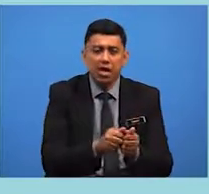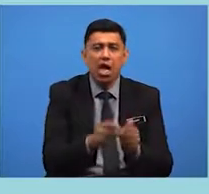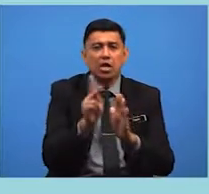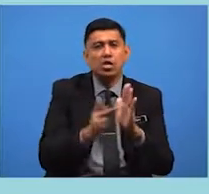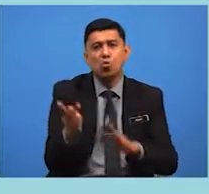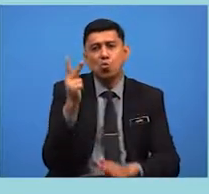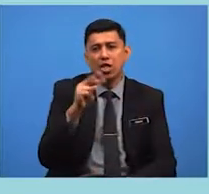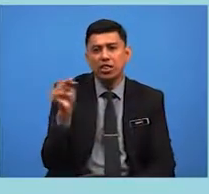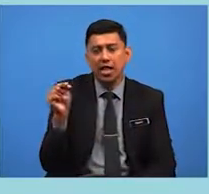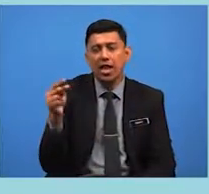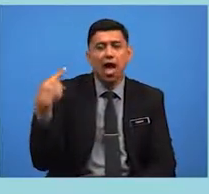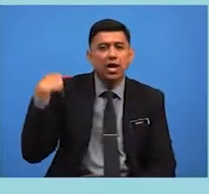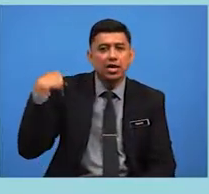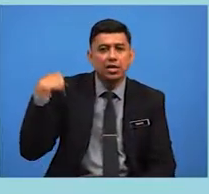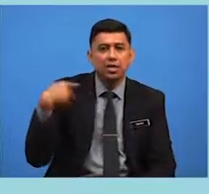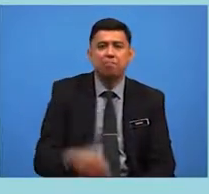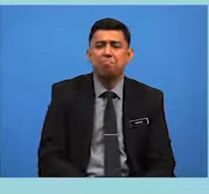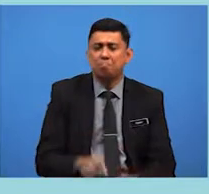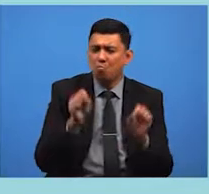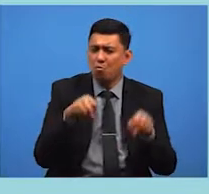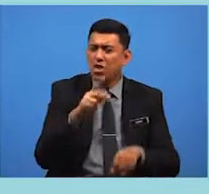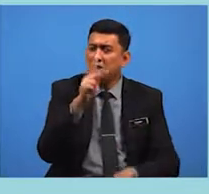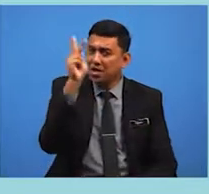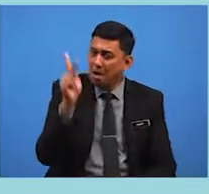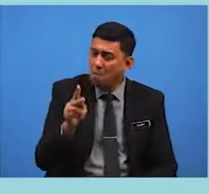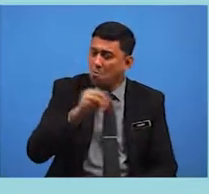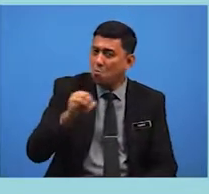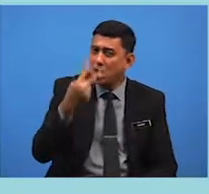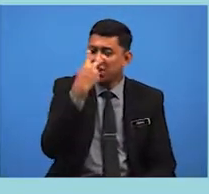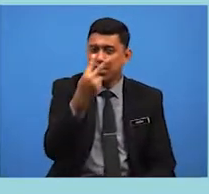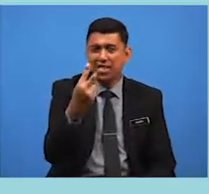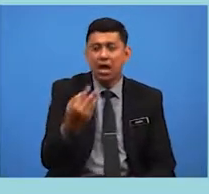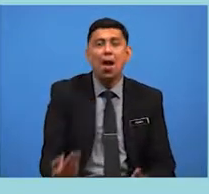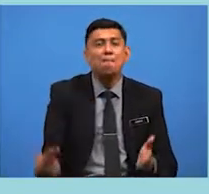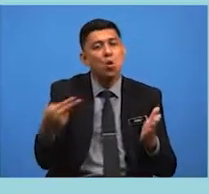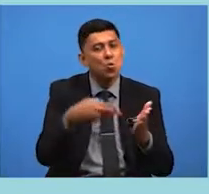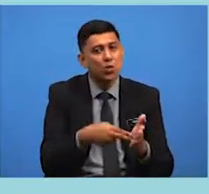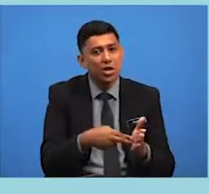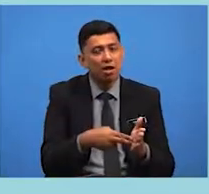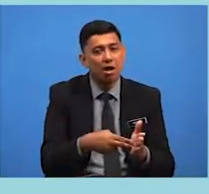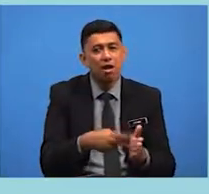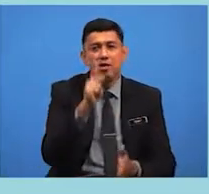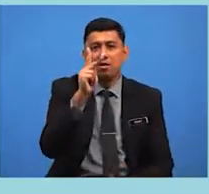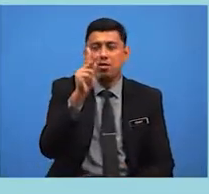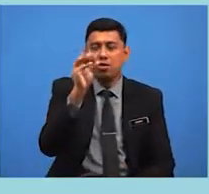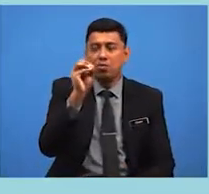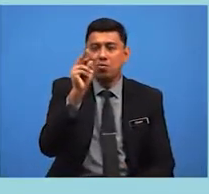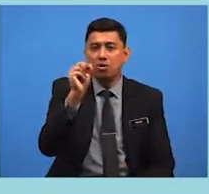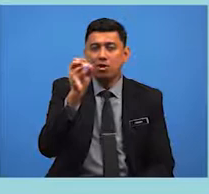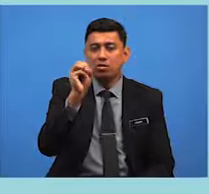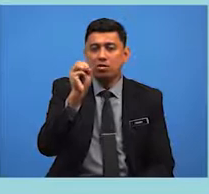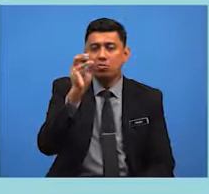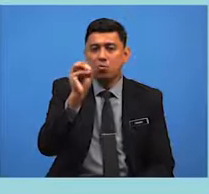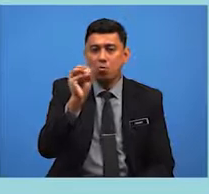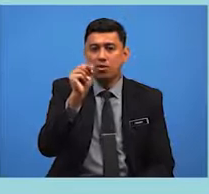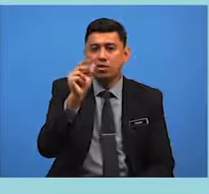kekuatan kaki. Bolehkah murid perhatikan pengulangan konsonan dalam dua baris saja